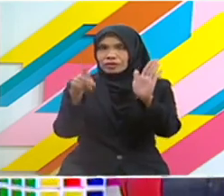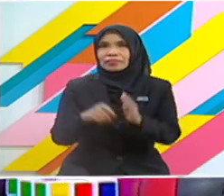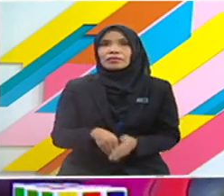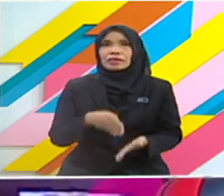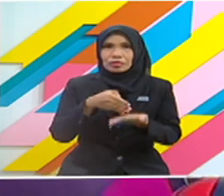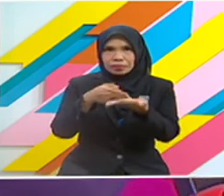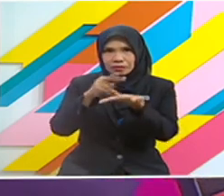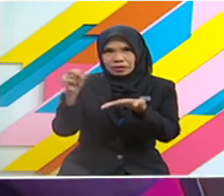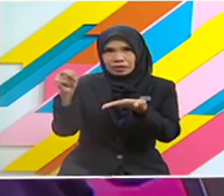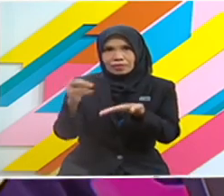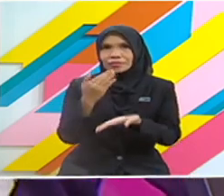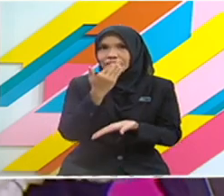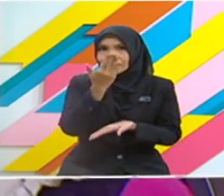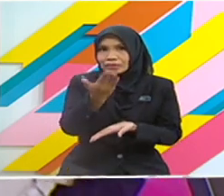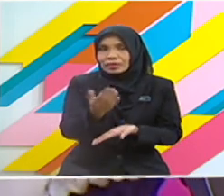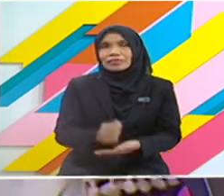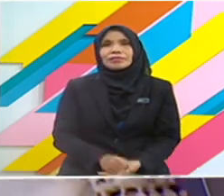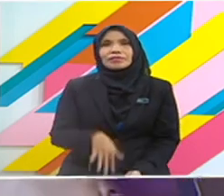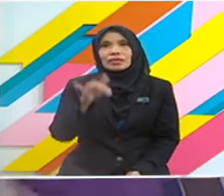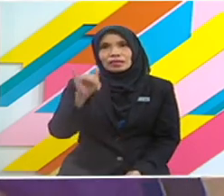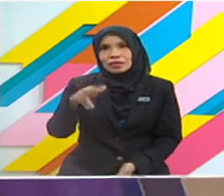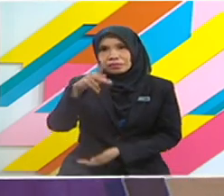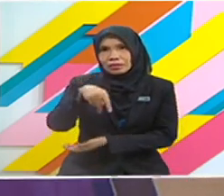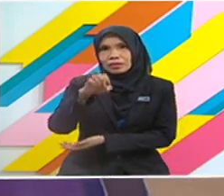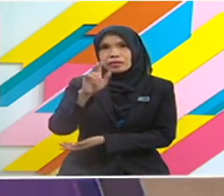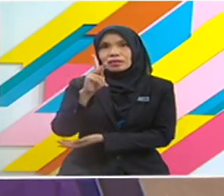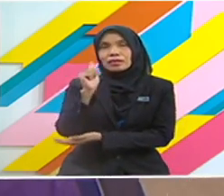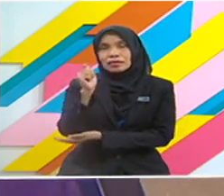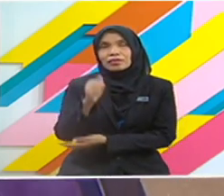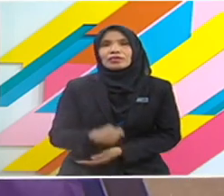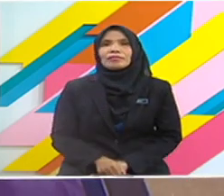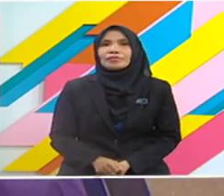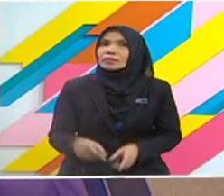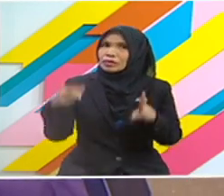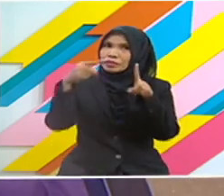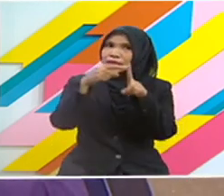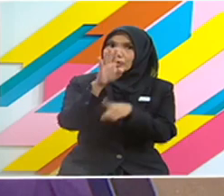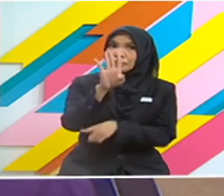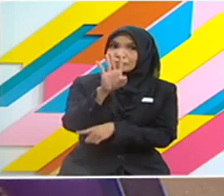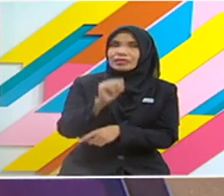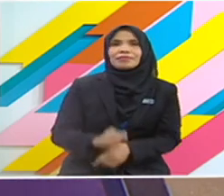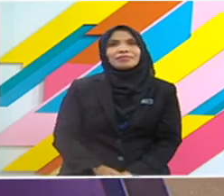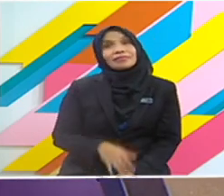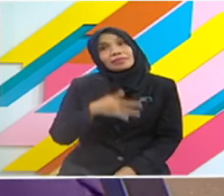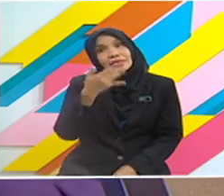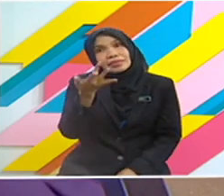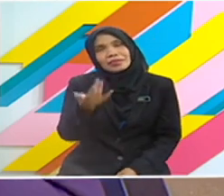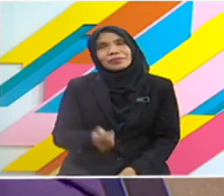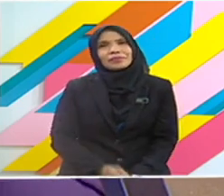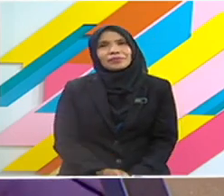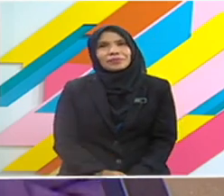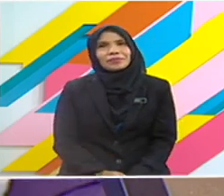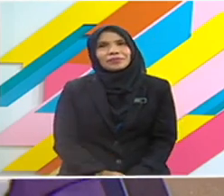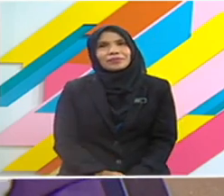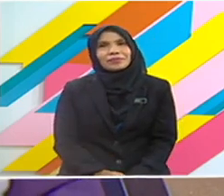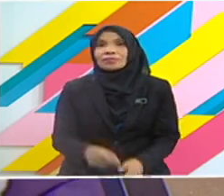yang mana peka kepada empat jenis rasa yang telah dinyatakan oleh Cikgu Syairah tadi. Okey, dekat lidah kita, Kak Rina